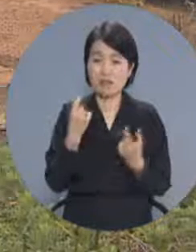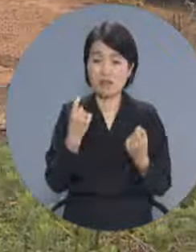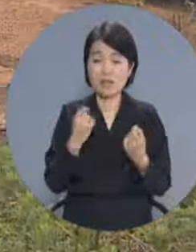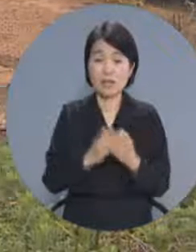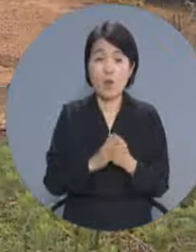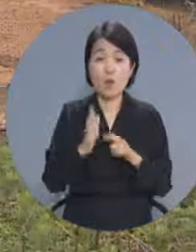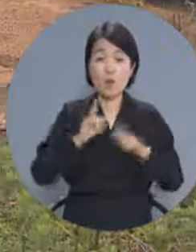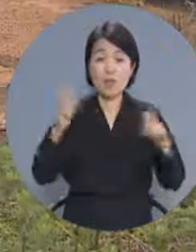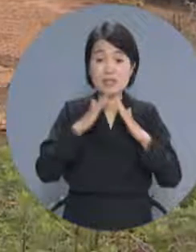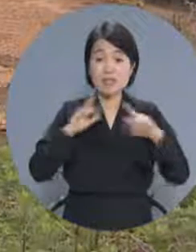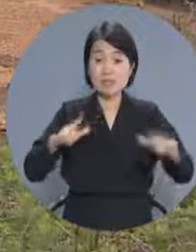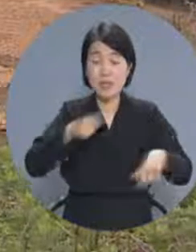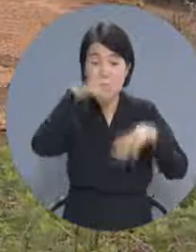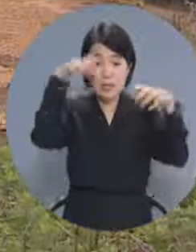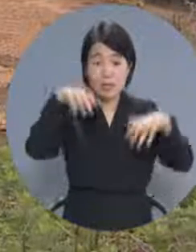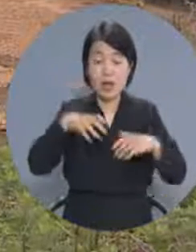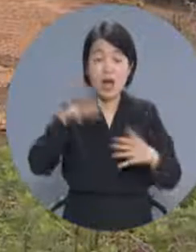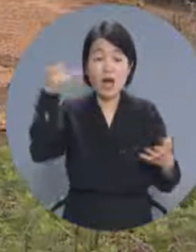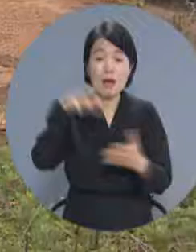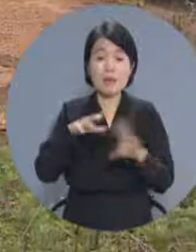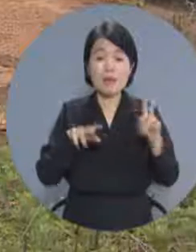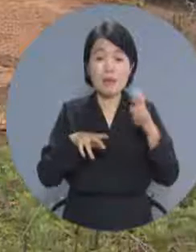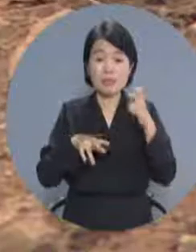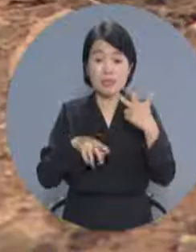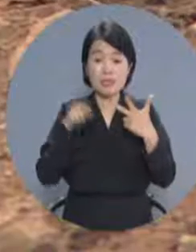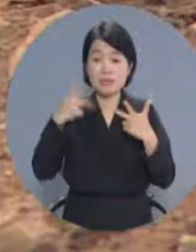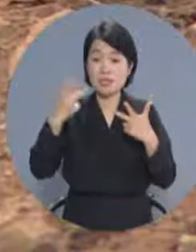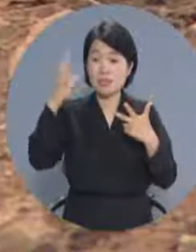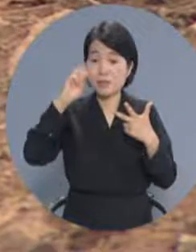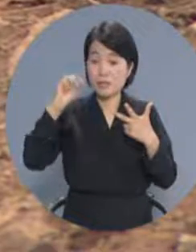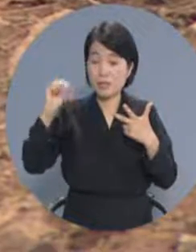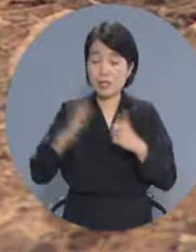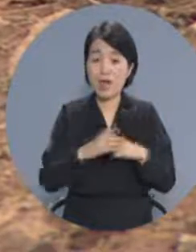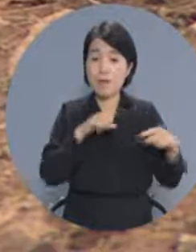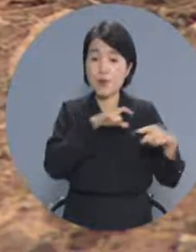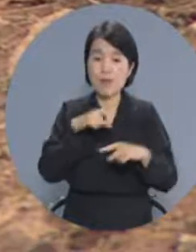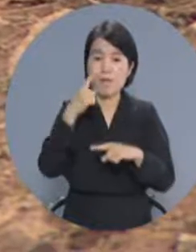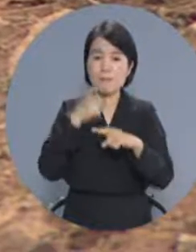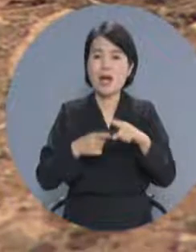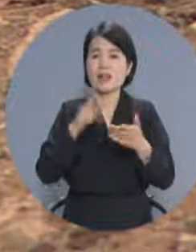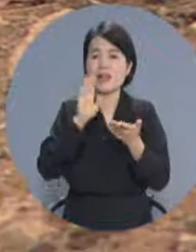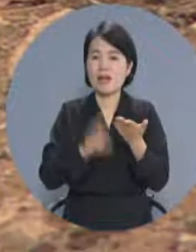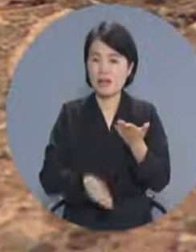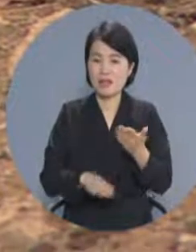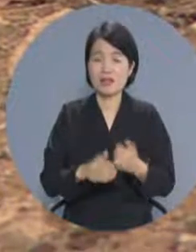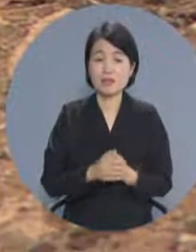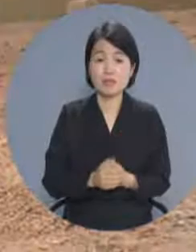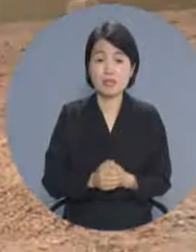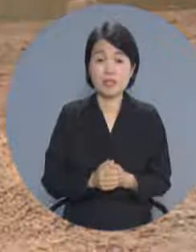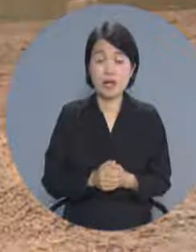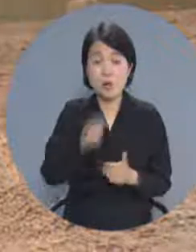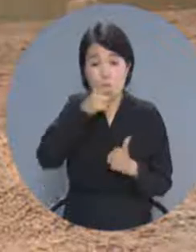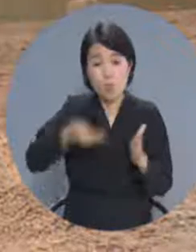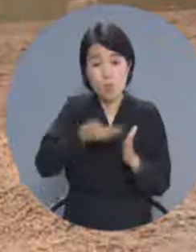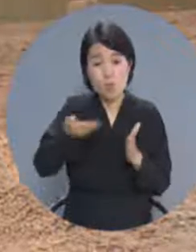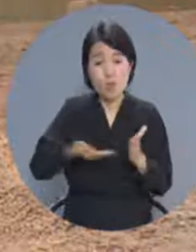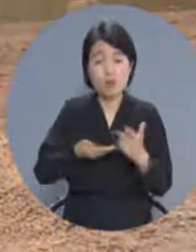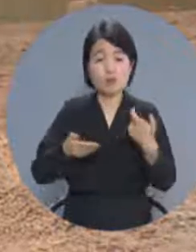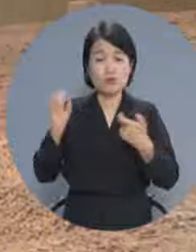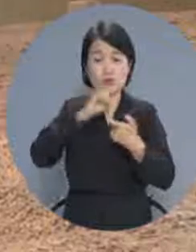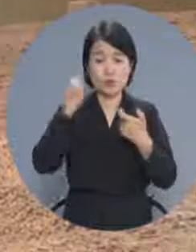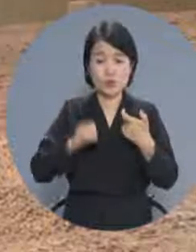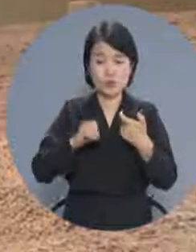올해 전남 지역에 내린 비는 227.7mm로 평년 대비 절반 수준입니다. 저수율은 60%